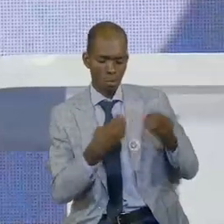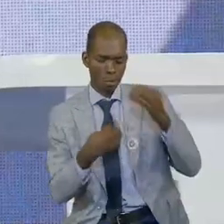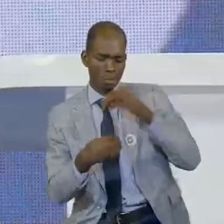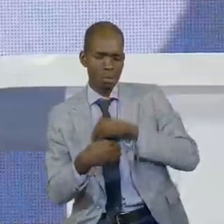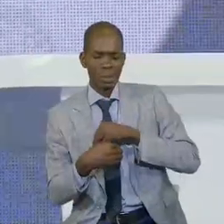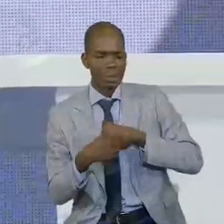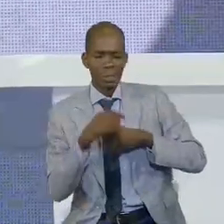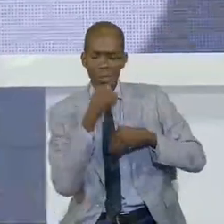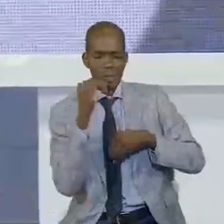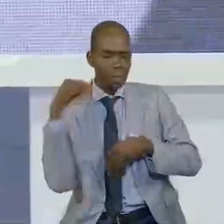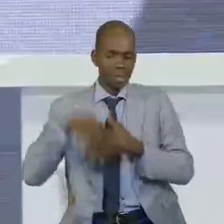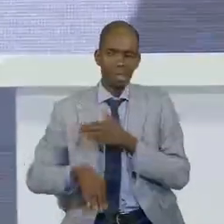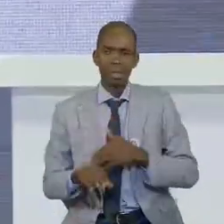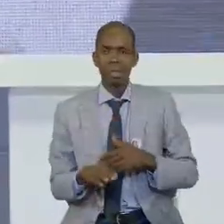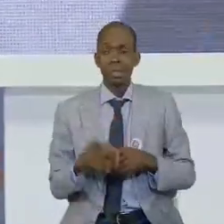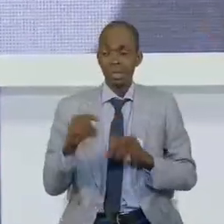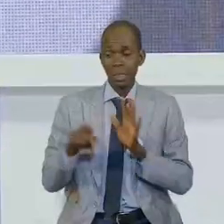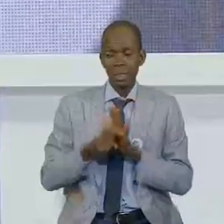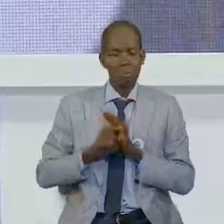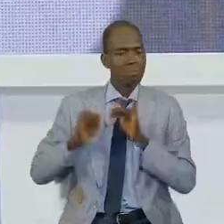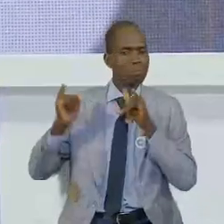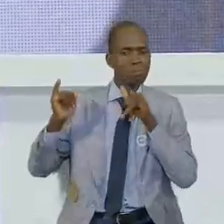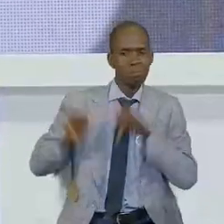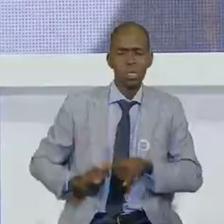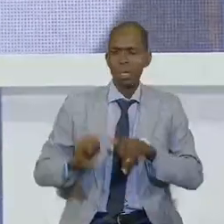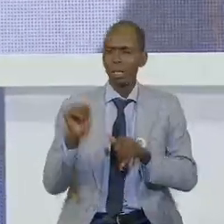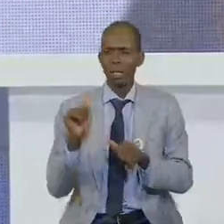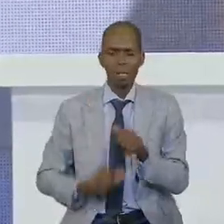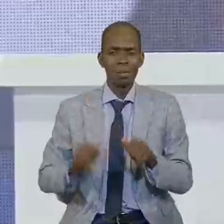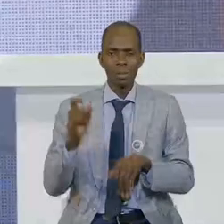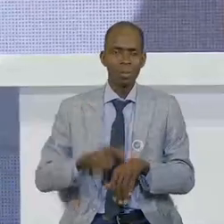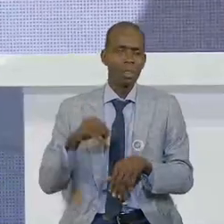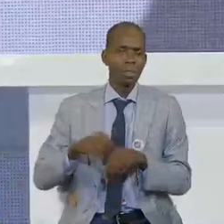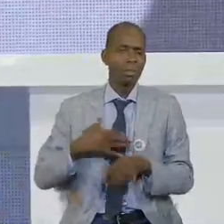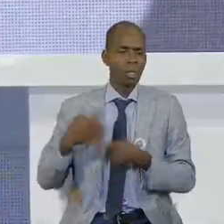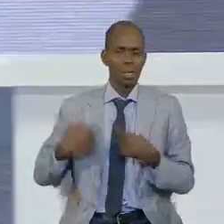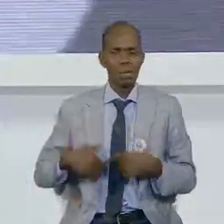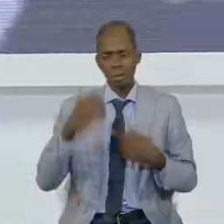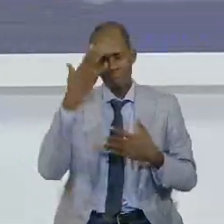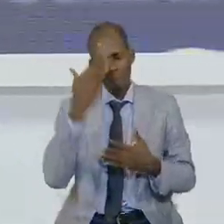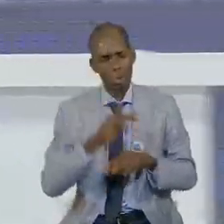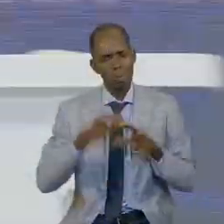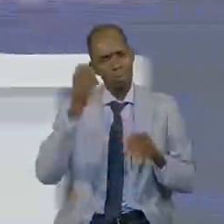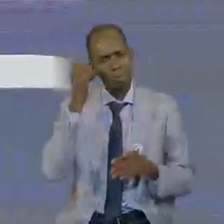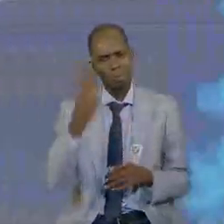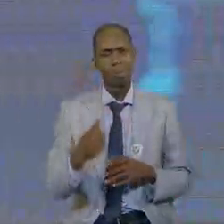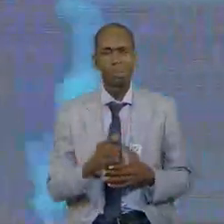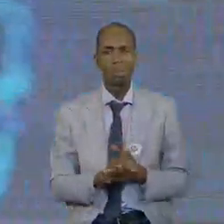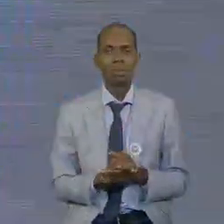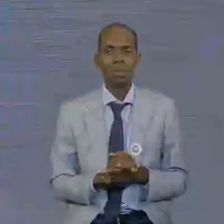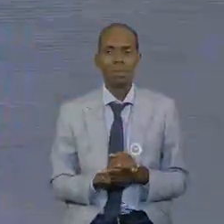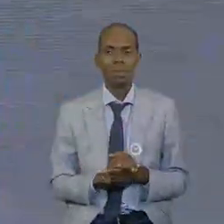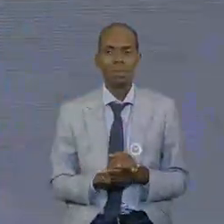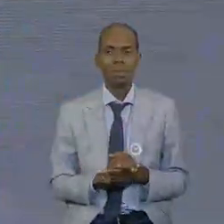doesn't work. The negative theory means they are all the time. Et il dit oui, chaque fois que des choses négatives, les paroles négatives entrent dans mon cœur et